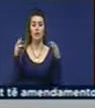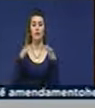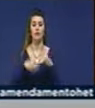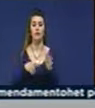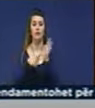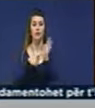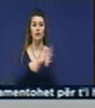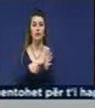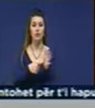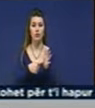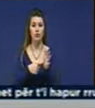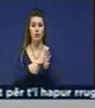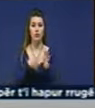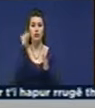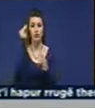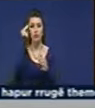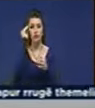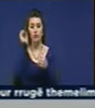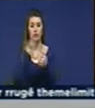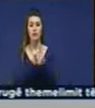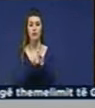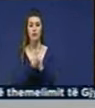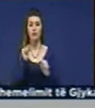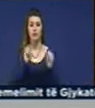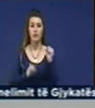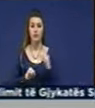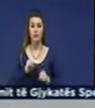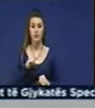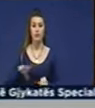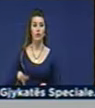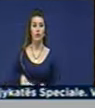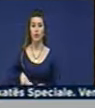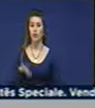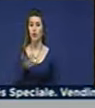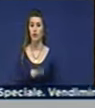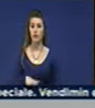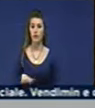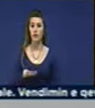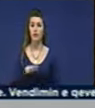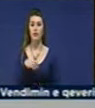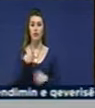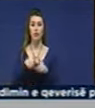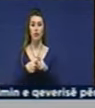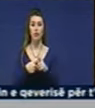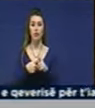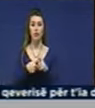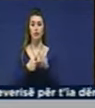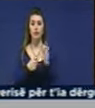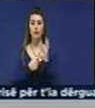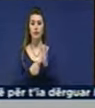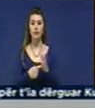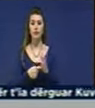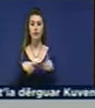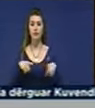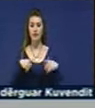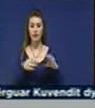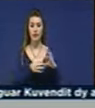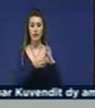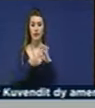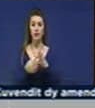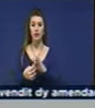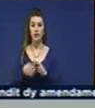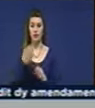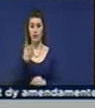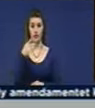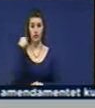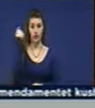e sakrificat e grave në breze, por dhe të arriturat e tyre dhe sfidat për të ardhen. Femra shqiptare